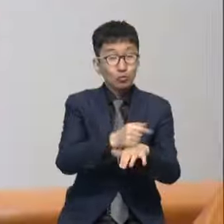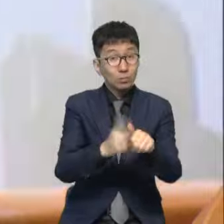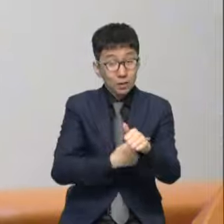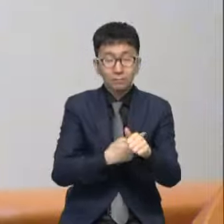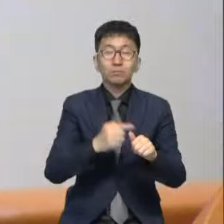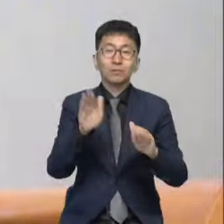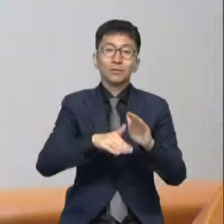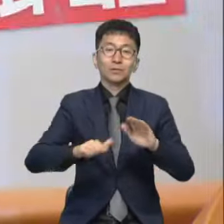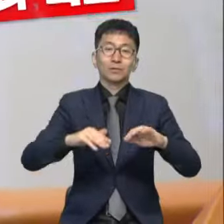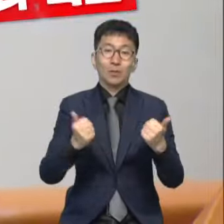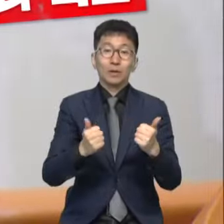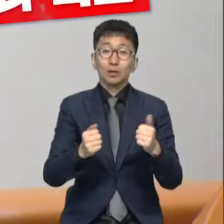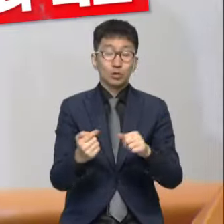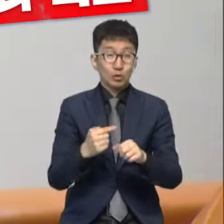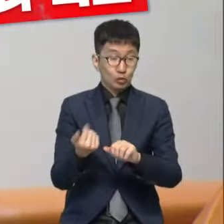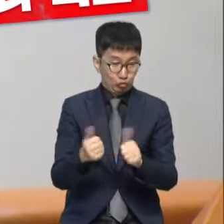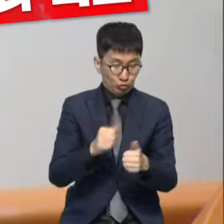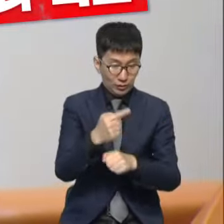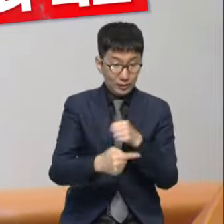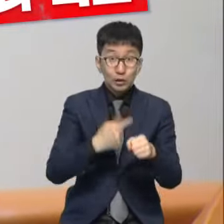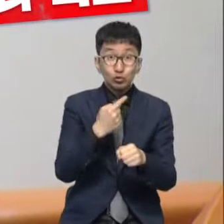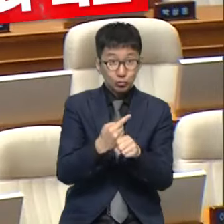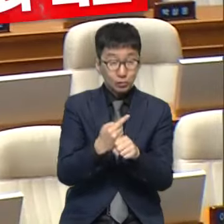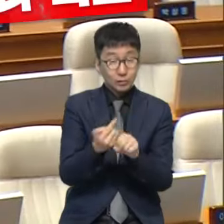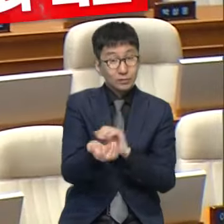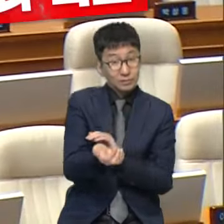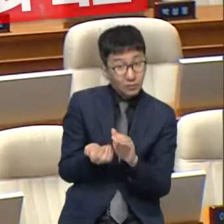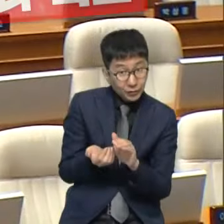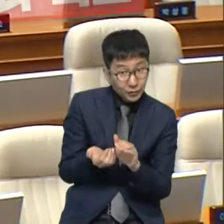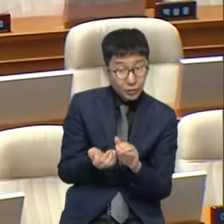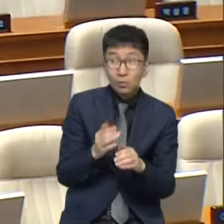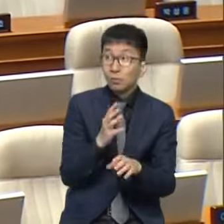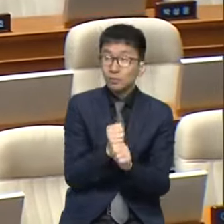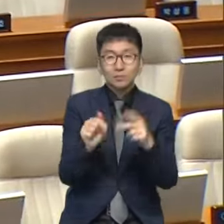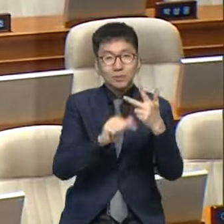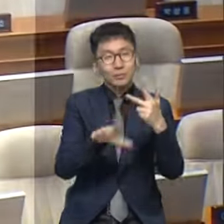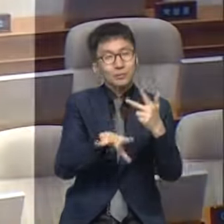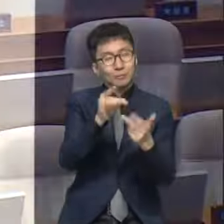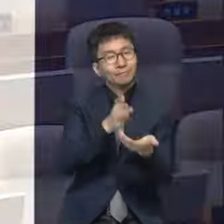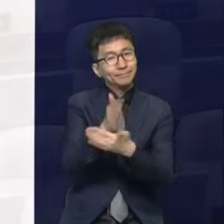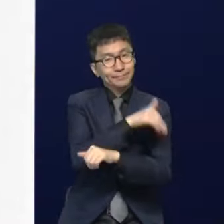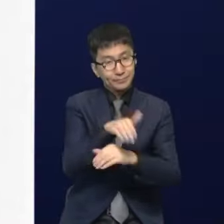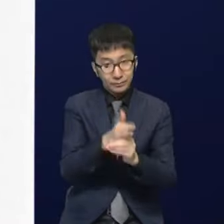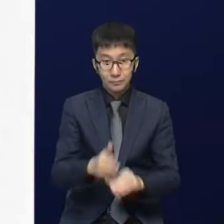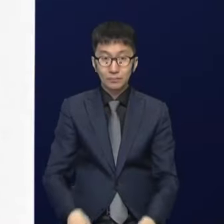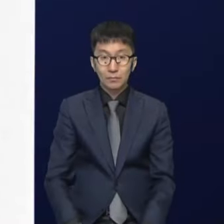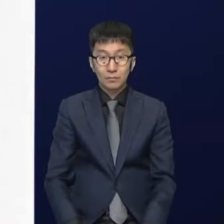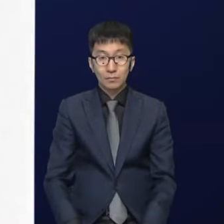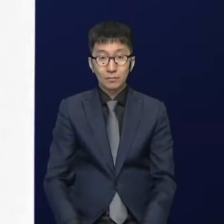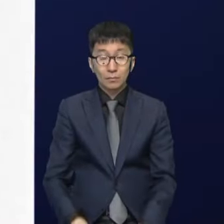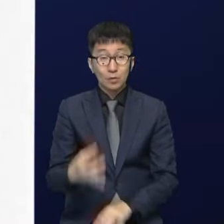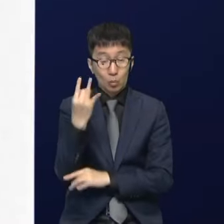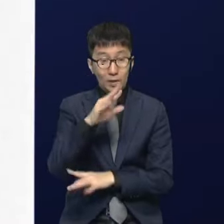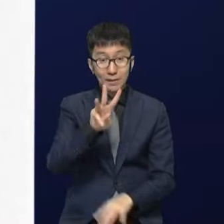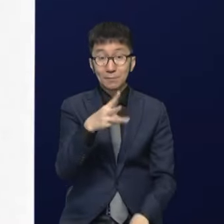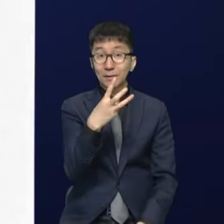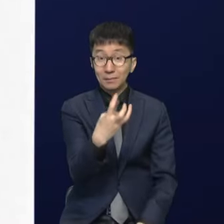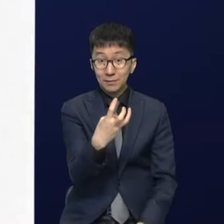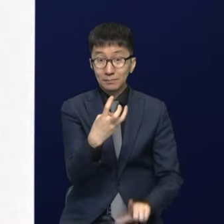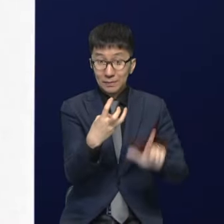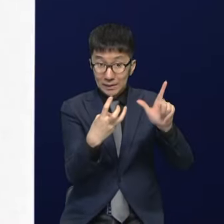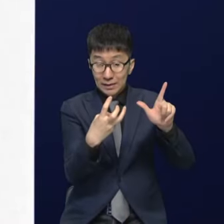최해병 순직 1주기 전인 다음 달 초에 특검법을 처리하겠다는 방침입니다. 민주당은 또 최장 330일인 패스트트랙